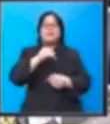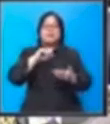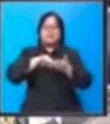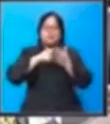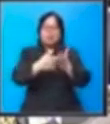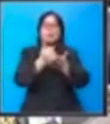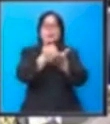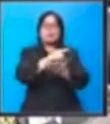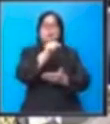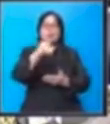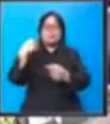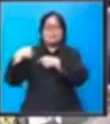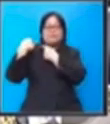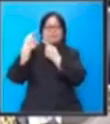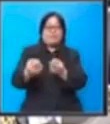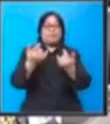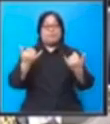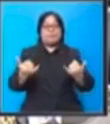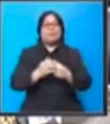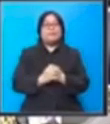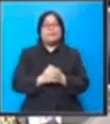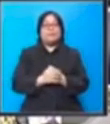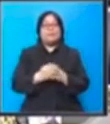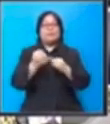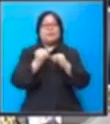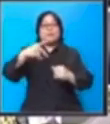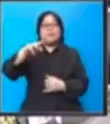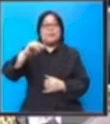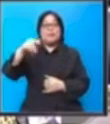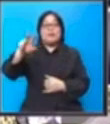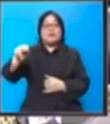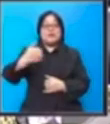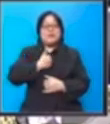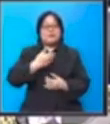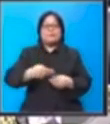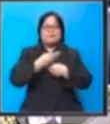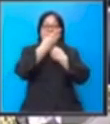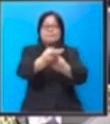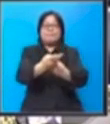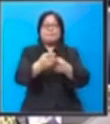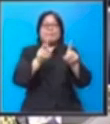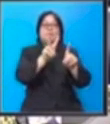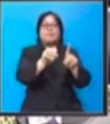sejak beberapa tahun lalu sehingga kini, di mana Jabatan Pembangunan sendiri telah memberikan pinjaman sebanyak